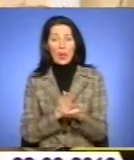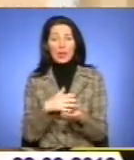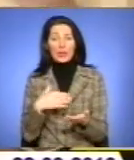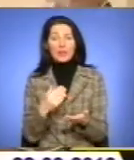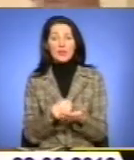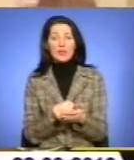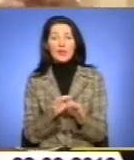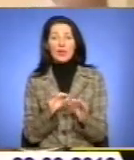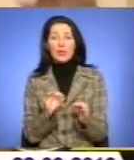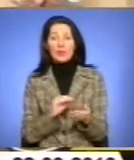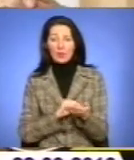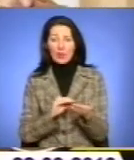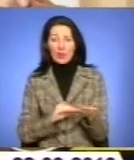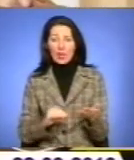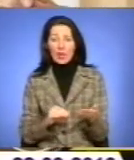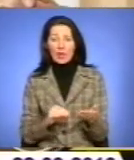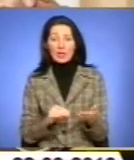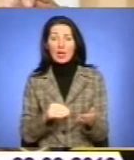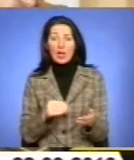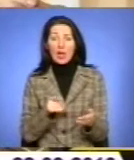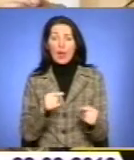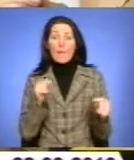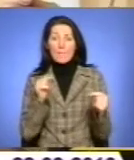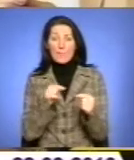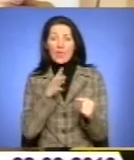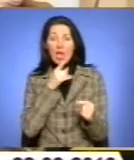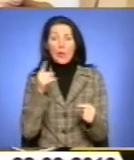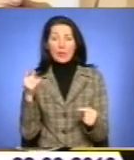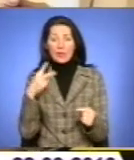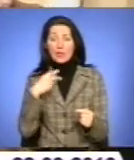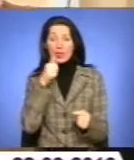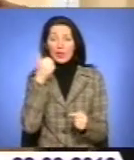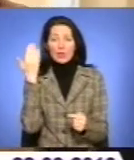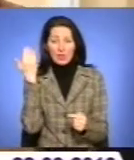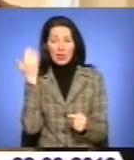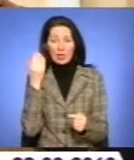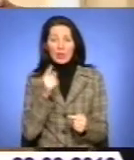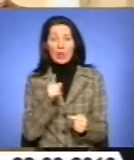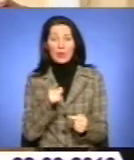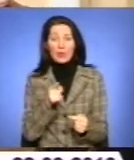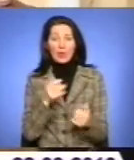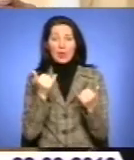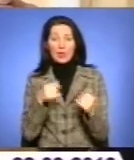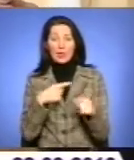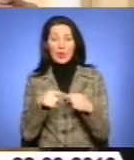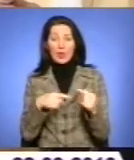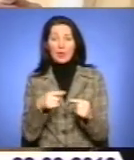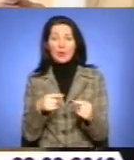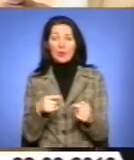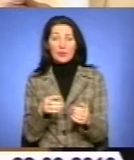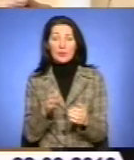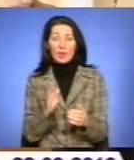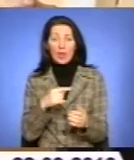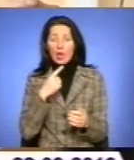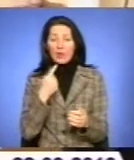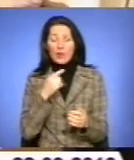притаманний тільки тій епосі 20 років тому назад, про яку вже теперішнє покоління, я буду про майбутнє і близько орієнтуватися не буду.